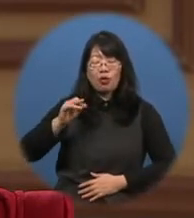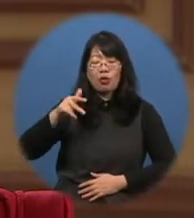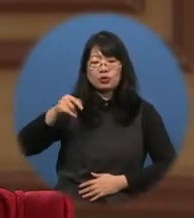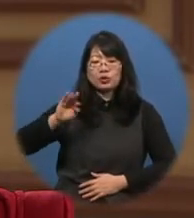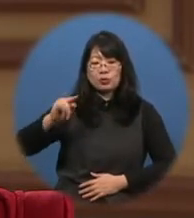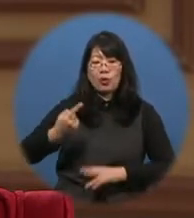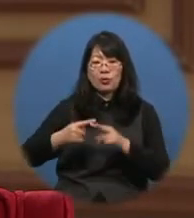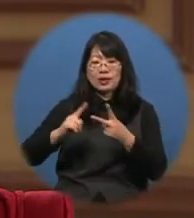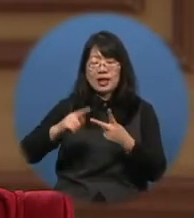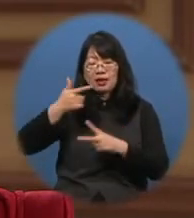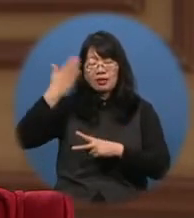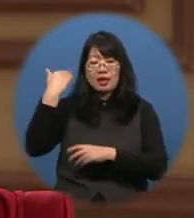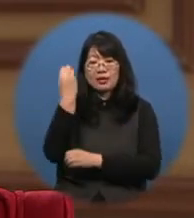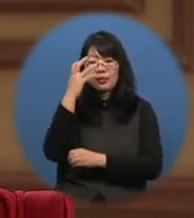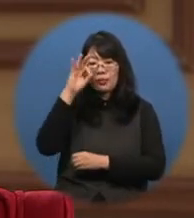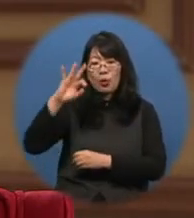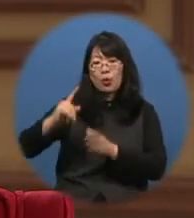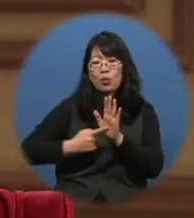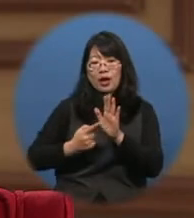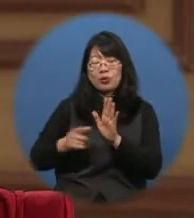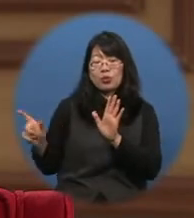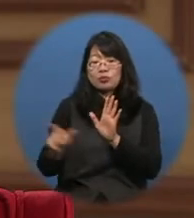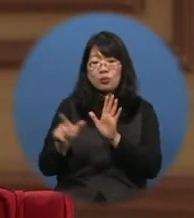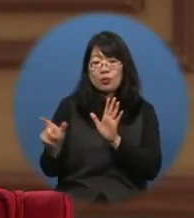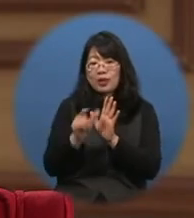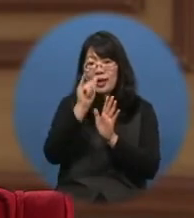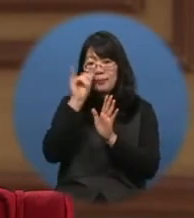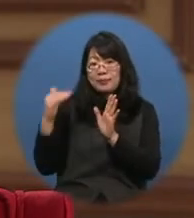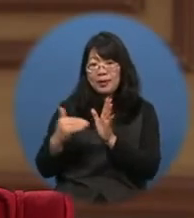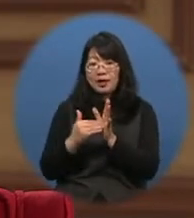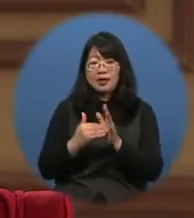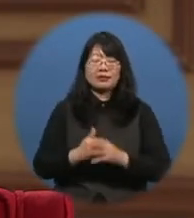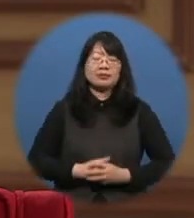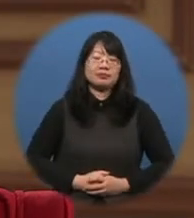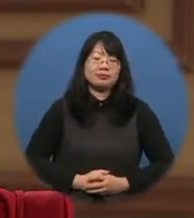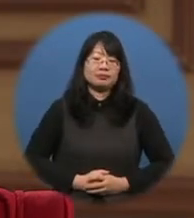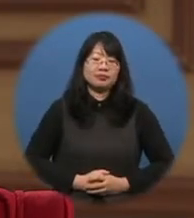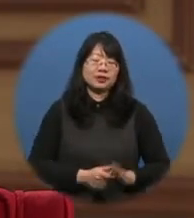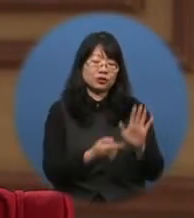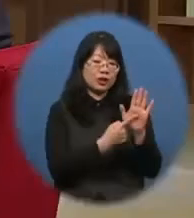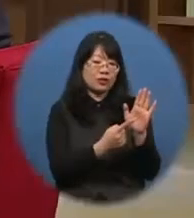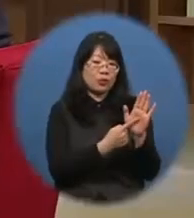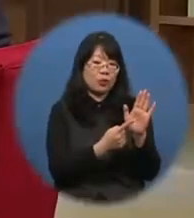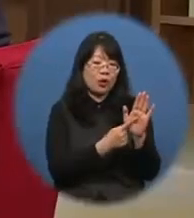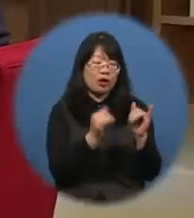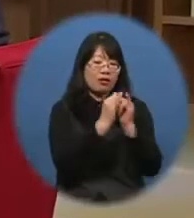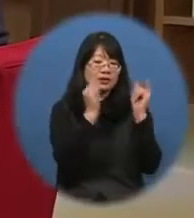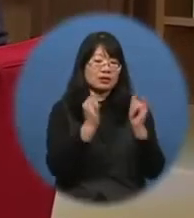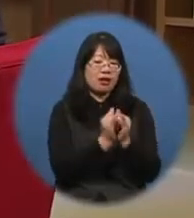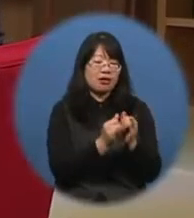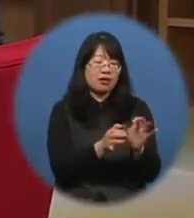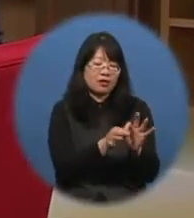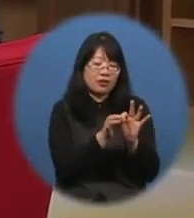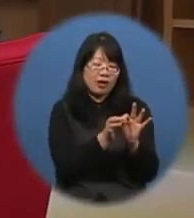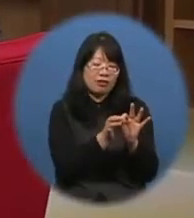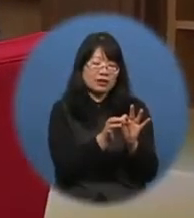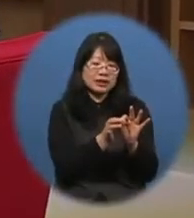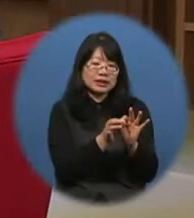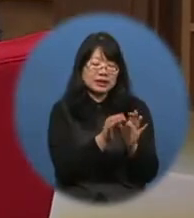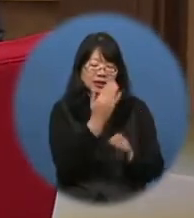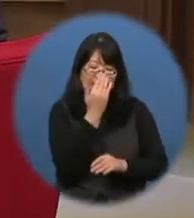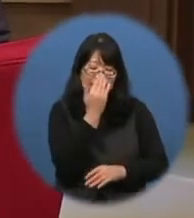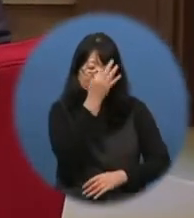그 옛날 신문에 광고들이 실리곤 했습니다. 네. 네. 광고가 사회에 미치는 어떤